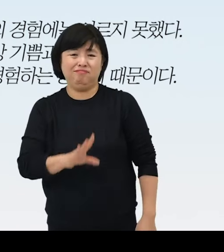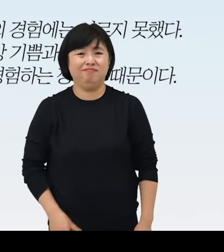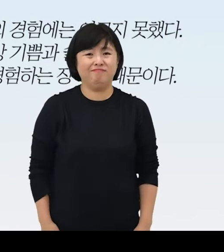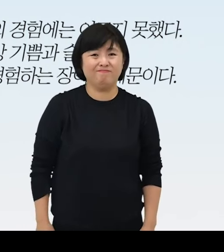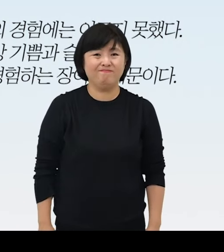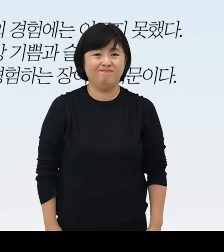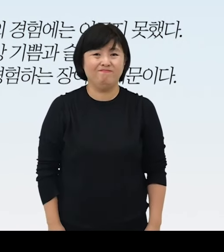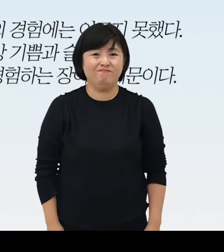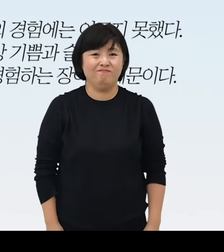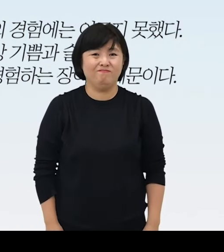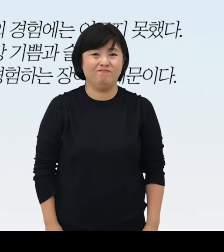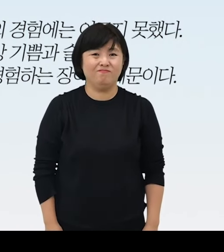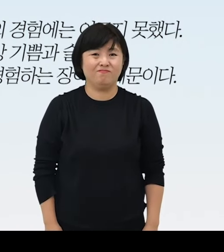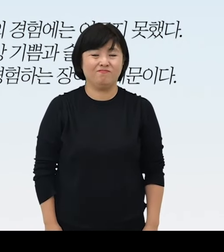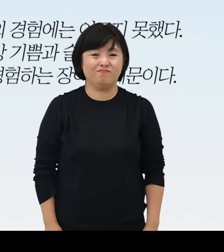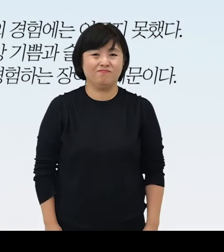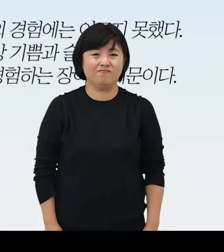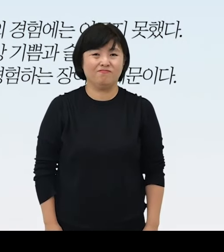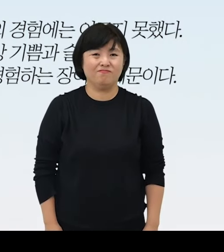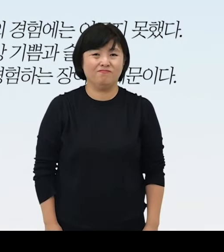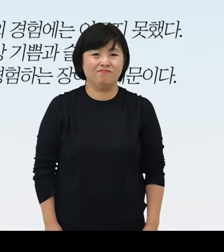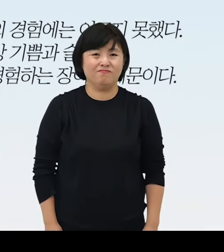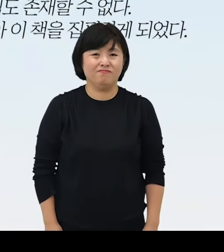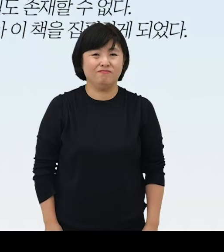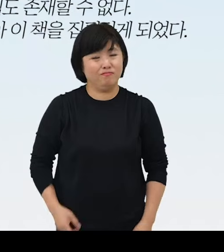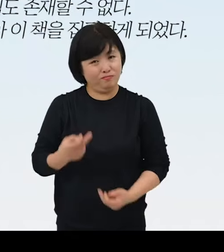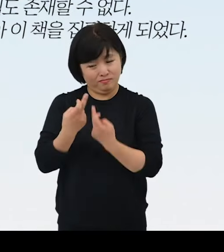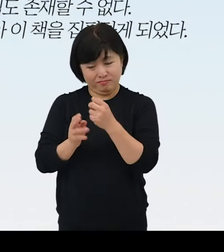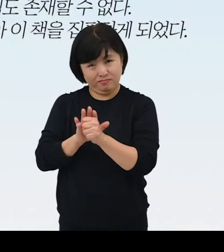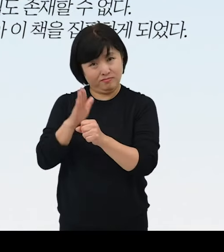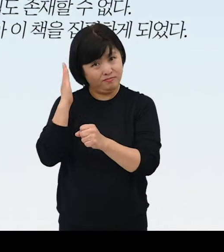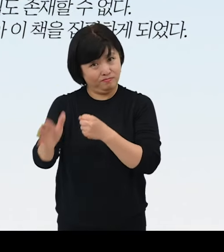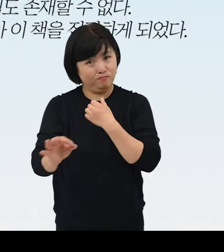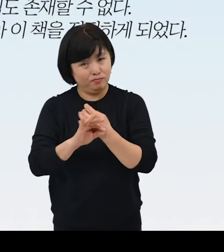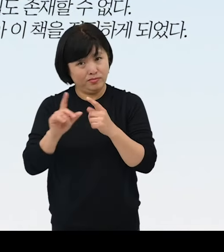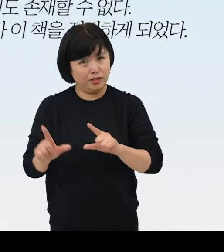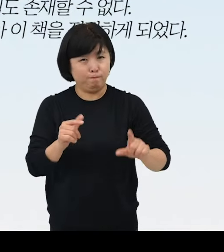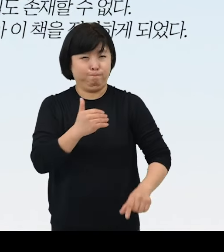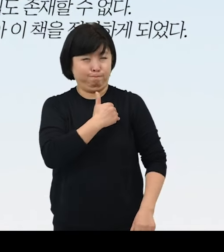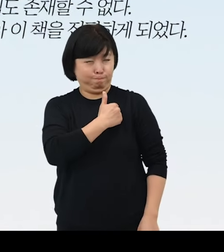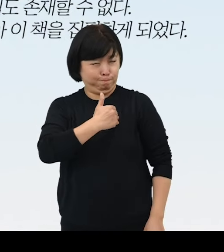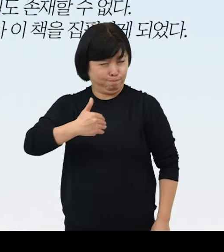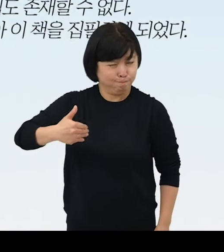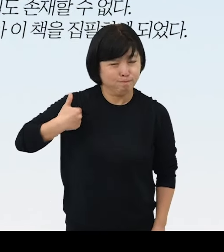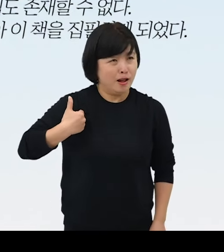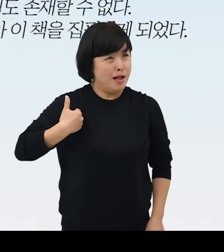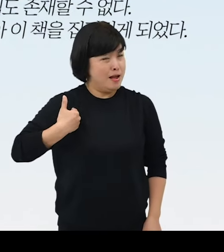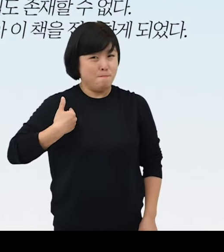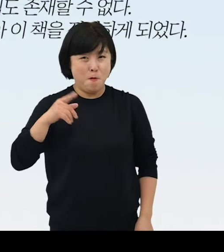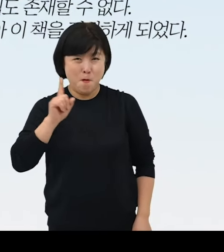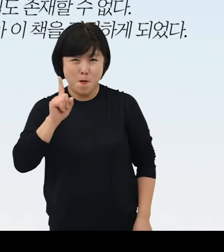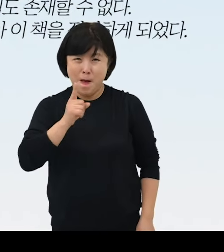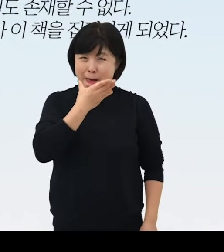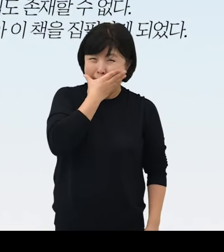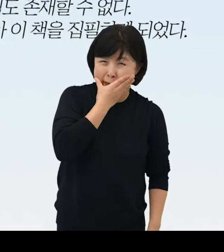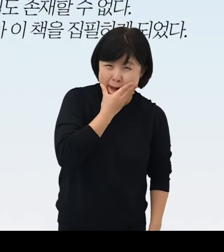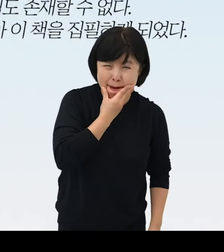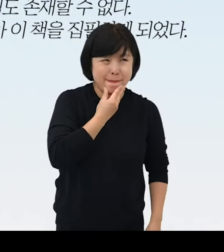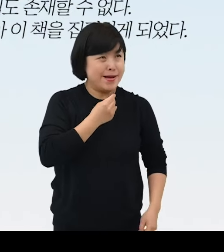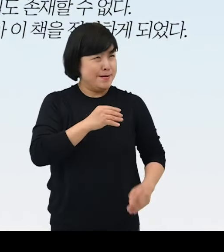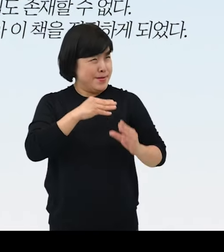삶과 죽음을 동시에 경험하는 장이기 때문이다. 그러나 형제가 없다면 삶은 풍요로워질 수 없고